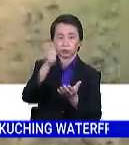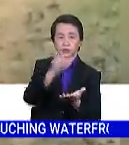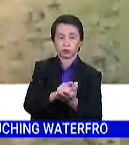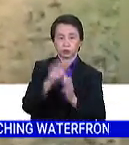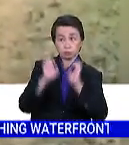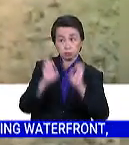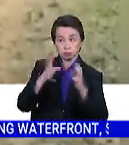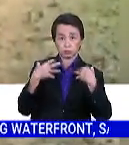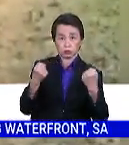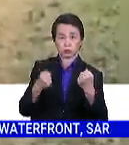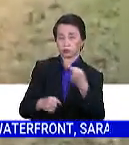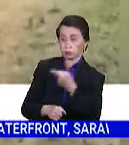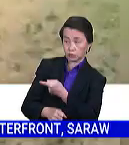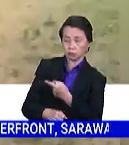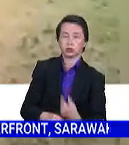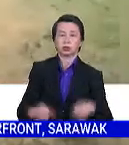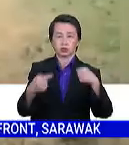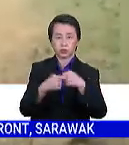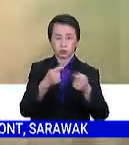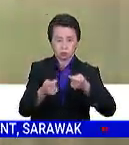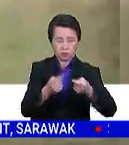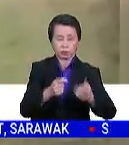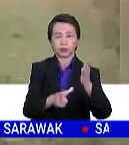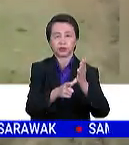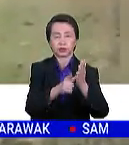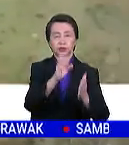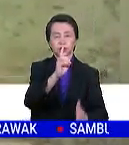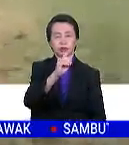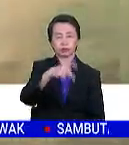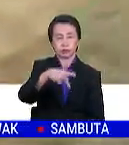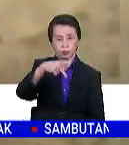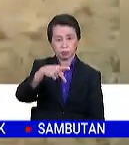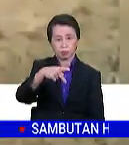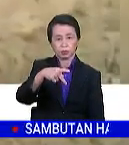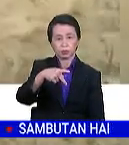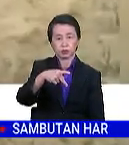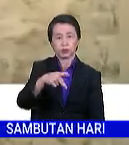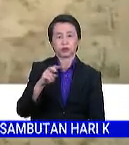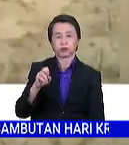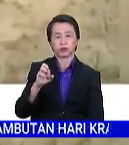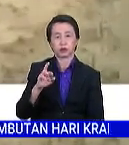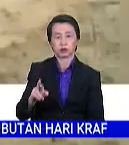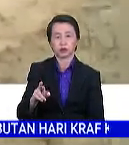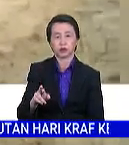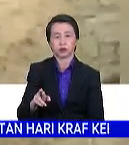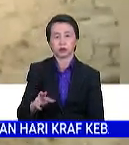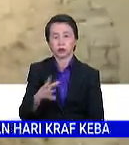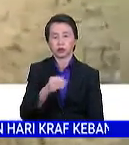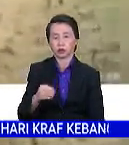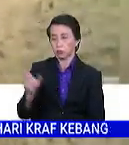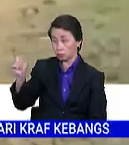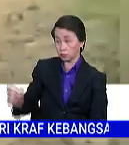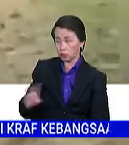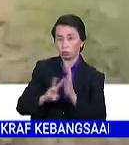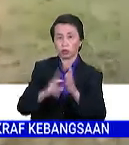penilaian kesihatan tertuduh pendakwaan dikendalikan timbalan pendakwa Raya Negeri Kedah norur hamizah Mohamad Shah manakala tertuduh